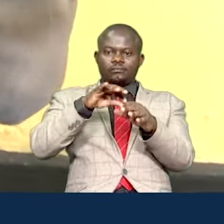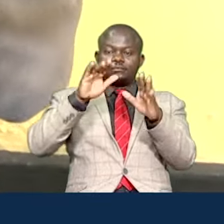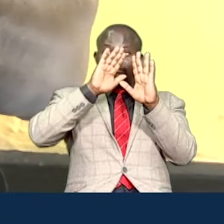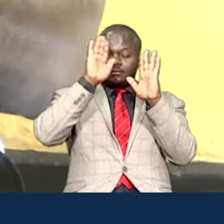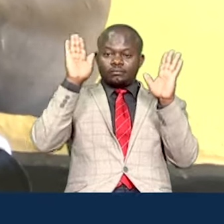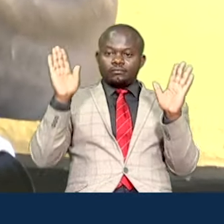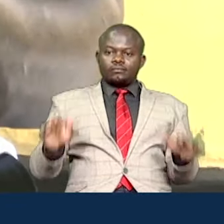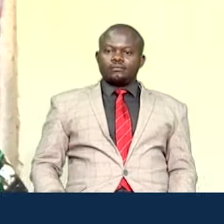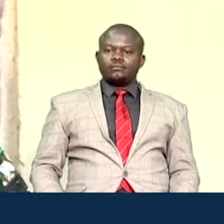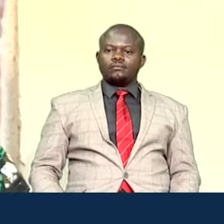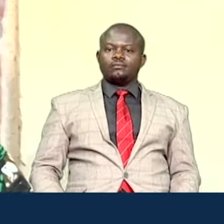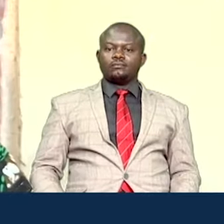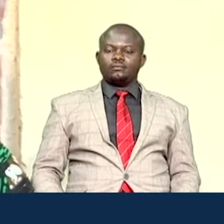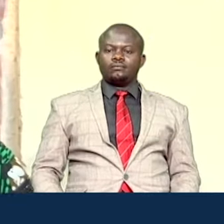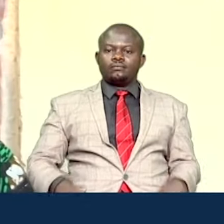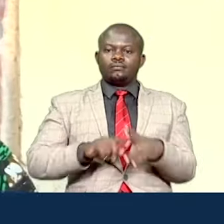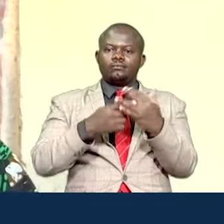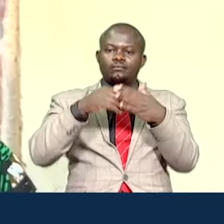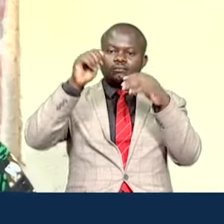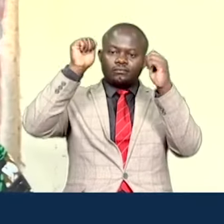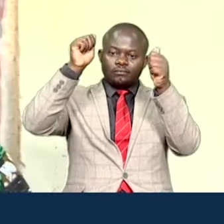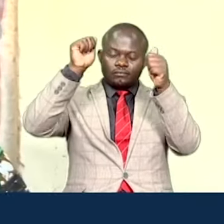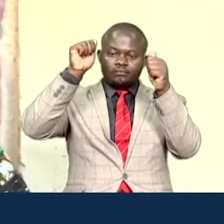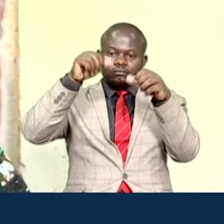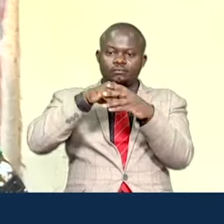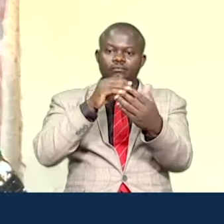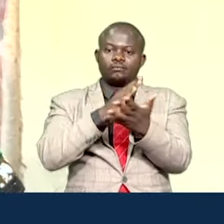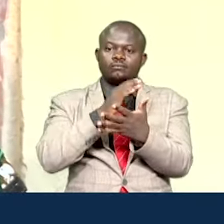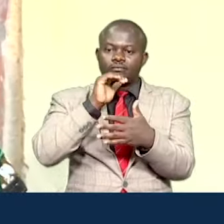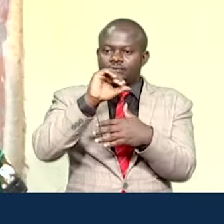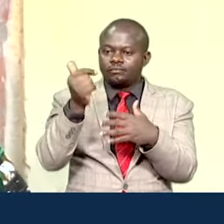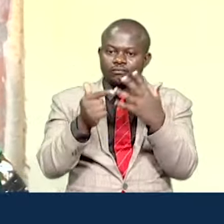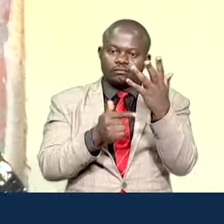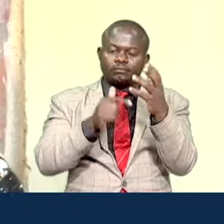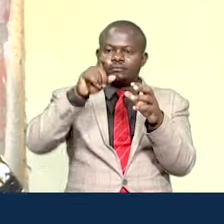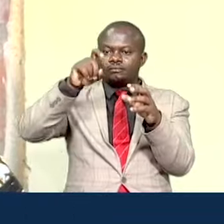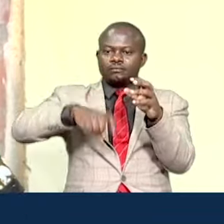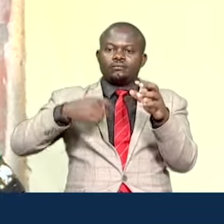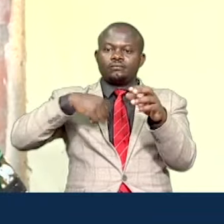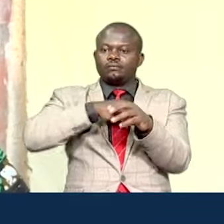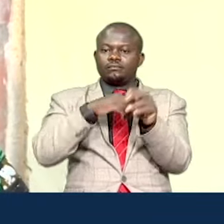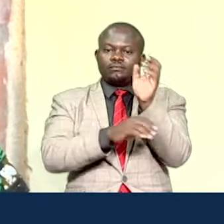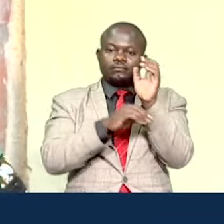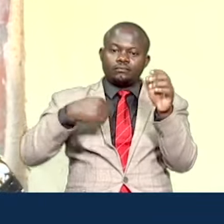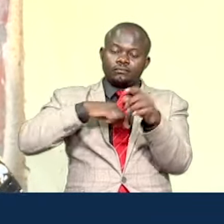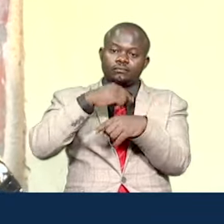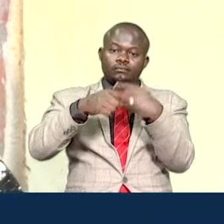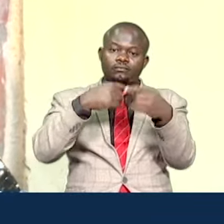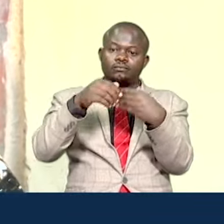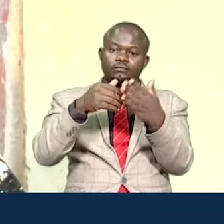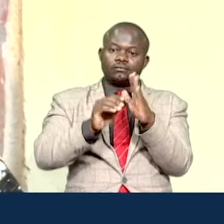no mu bwisanzure. Dutangira kwamamaza mu by'ukuri nta n'ikindi dukeneye, dukeneye ko igihugu cyacu gikomeza kikagira